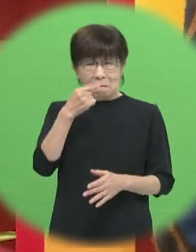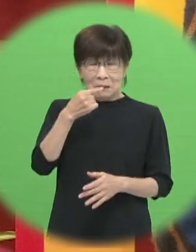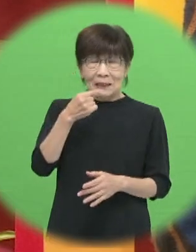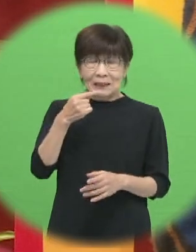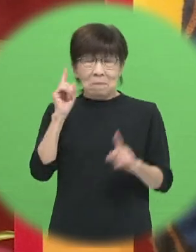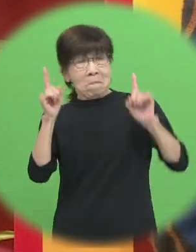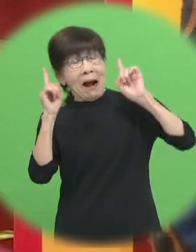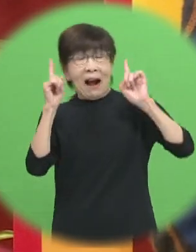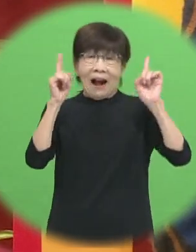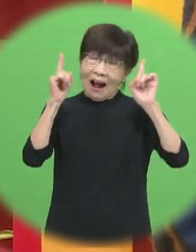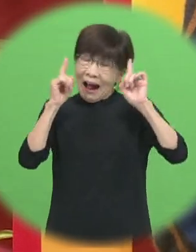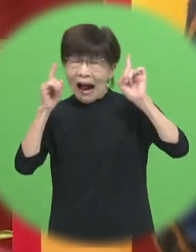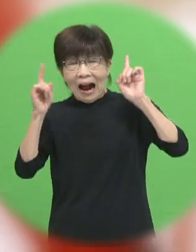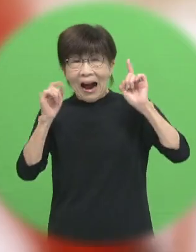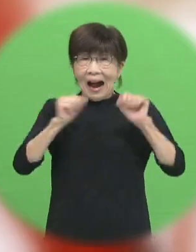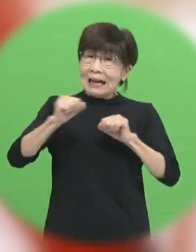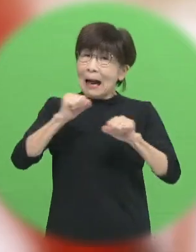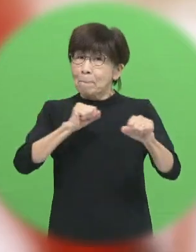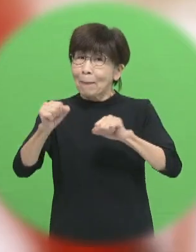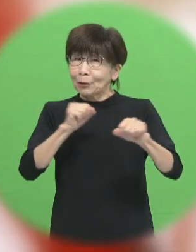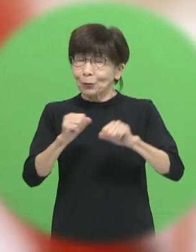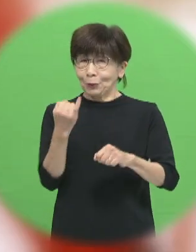だったんですね、だから